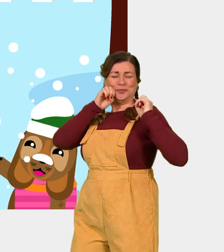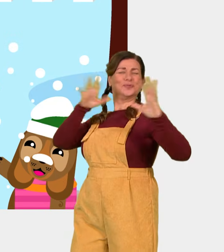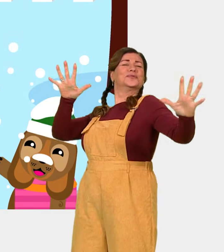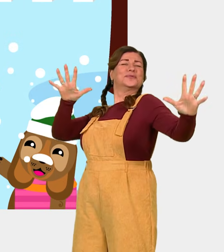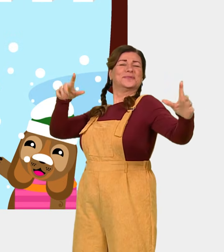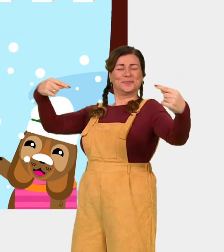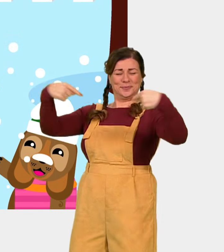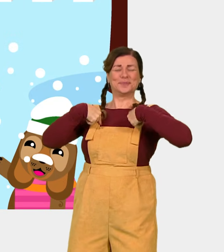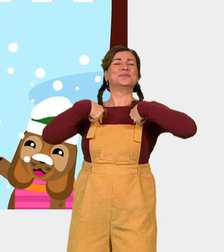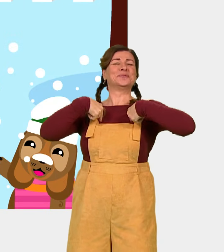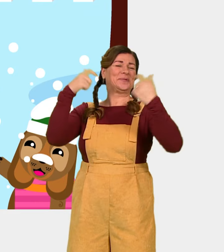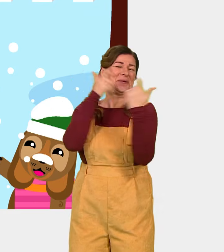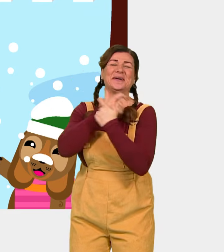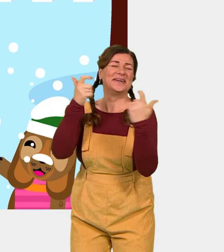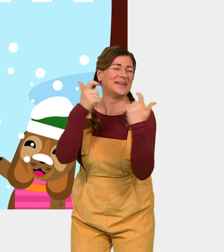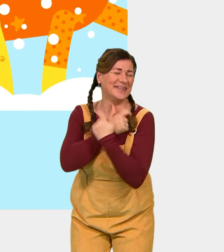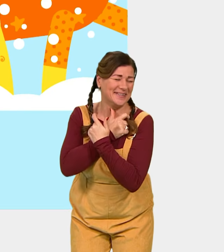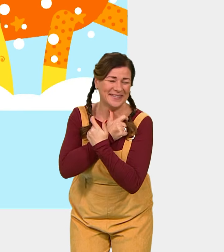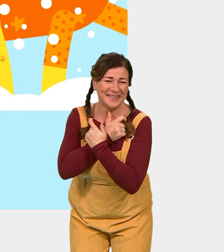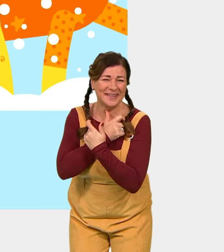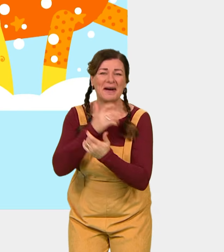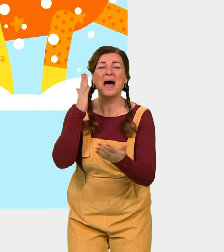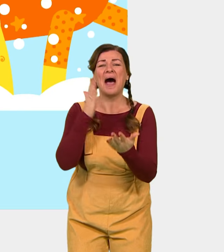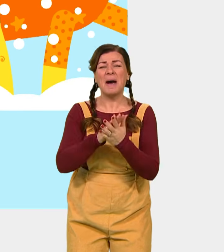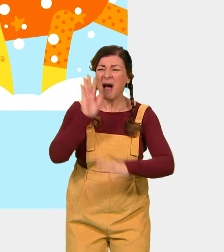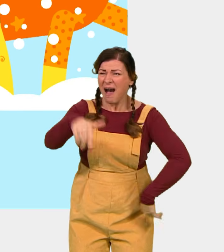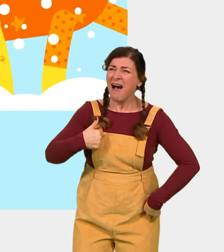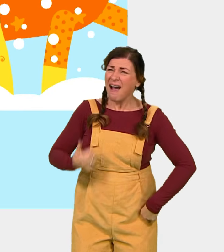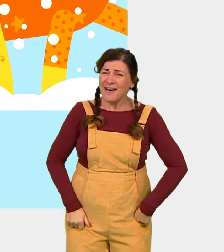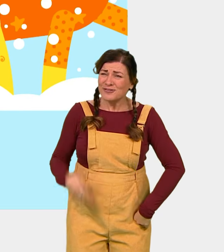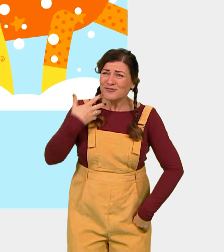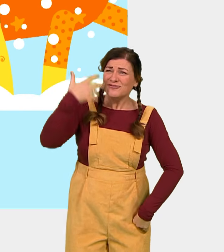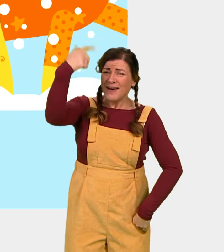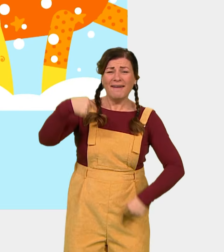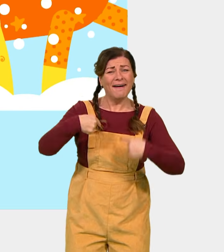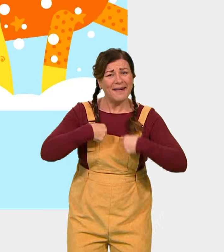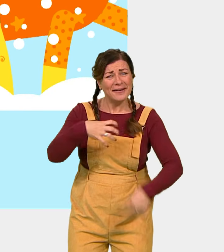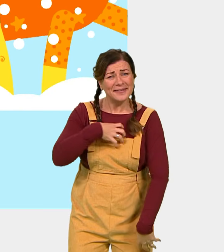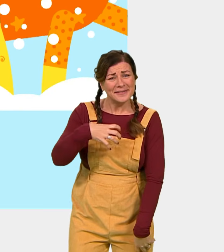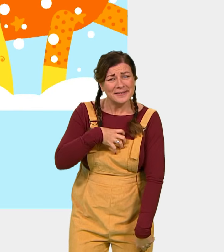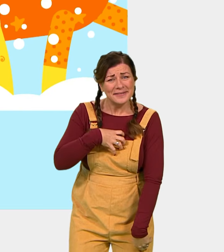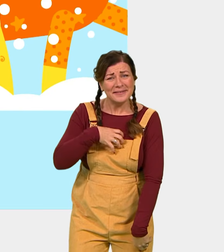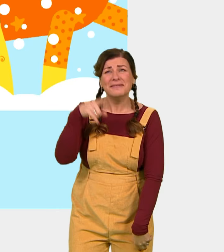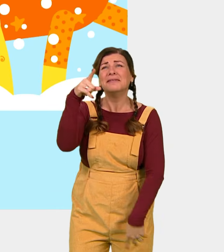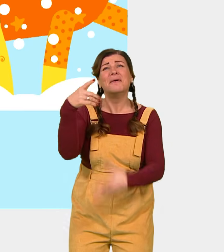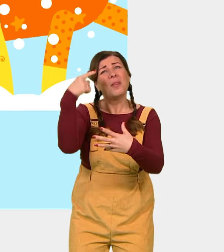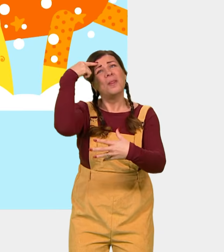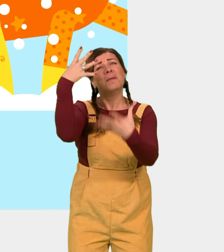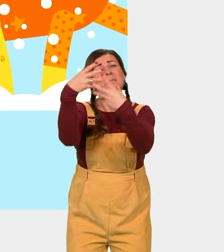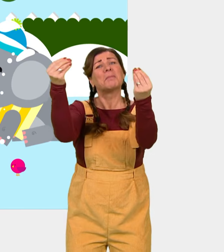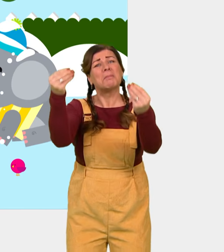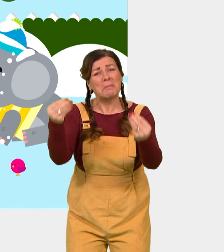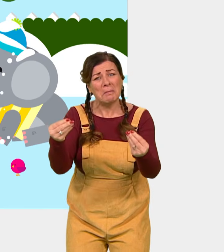yn falch gan chwerthin lond ei bol. Jangle? Nes ti godi ofn arno ni gyd, sybrydodd Cyw